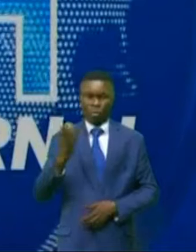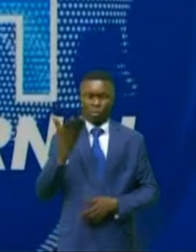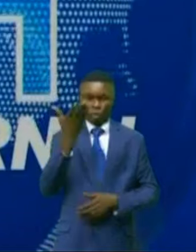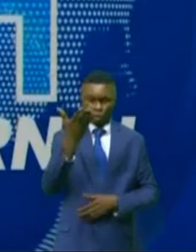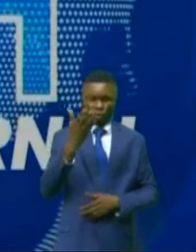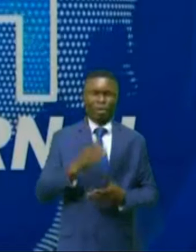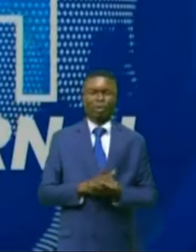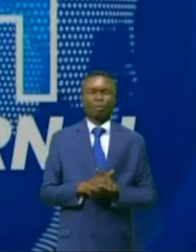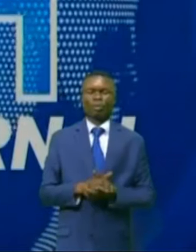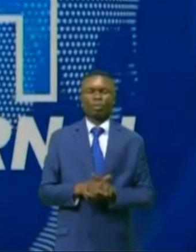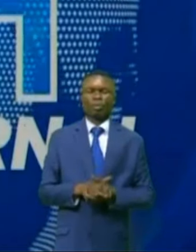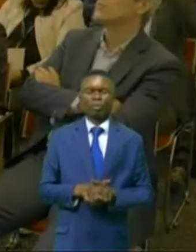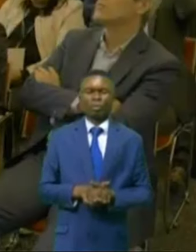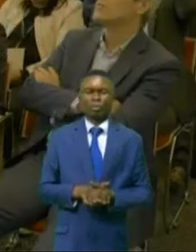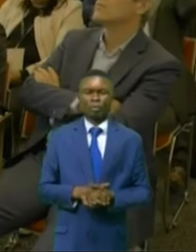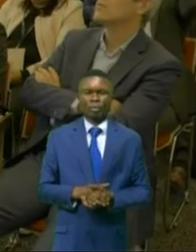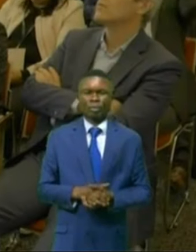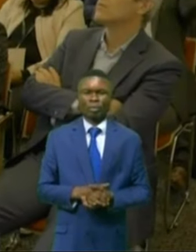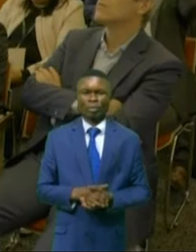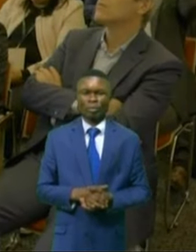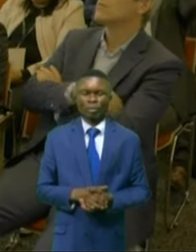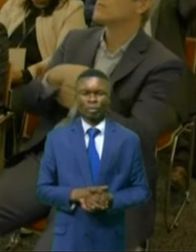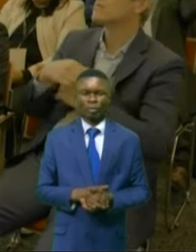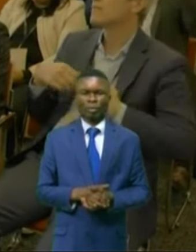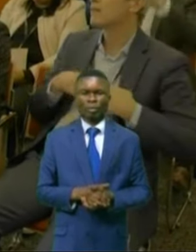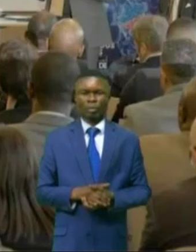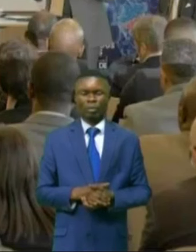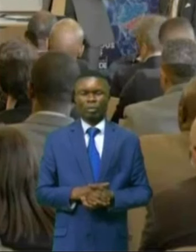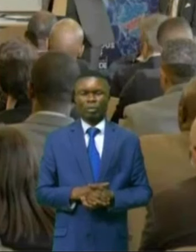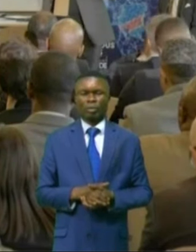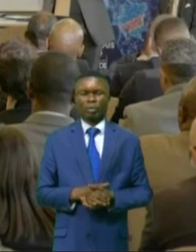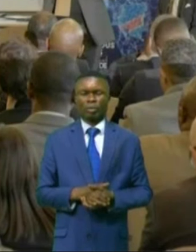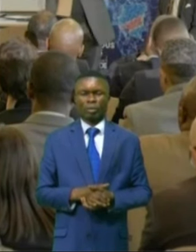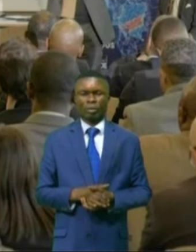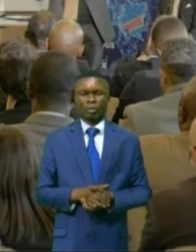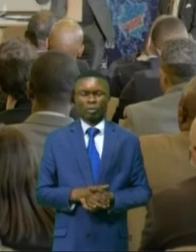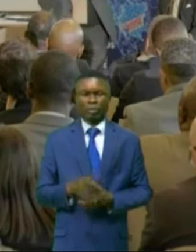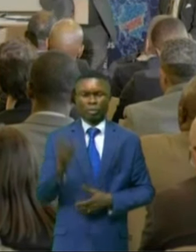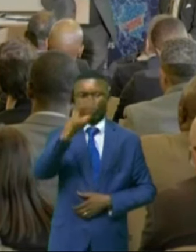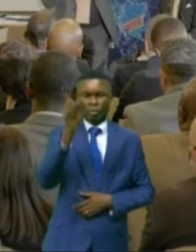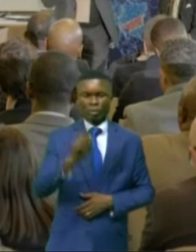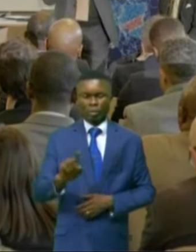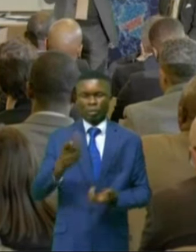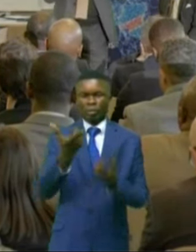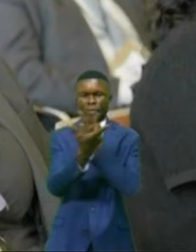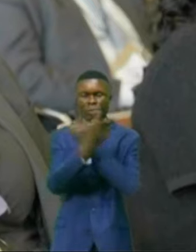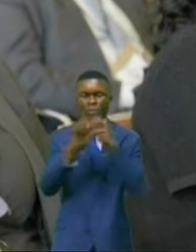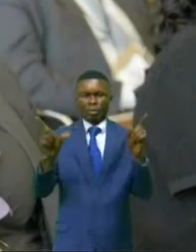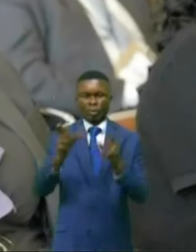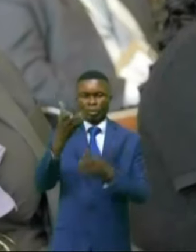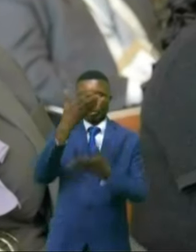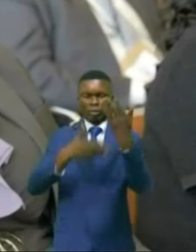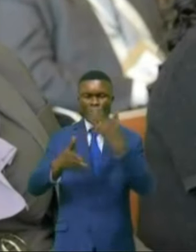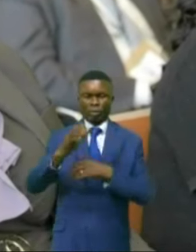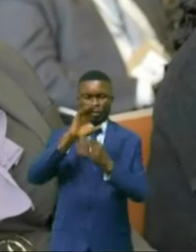Mukwi pour ce reportage. Une place de choix au cœur du marché de la zone de libre-échange continentale, l'ambition est bien nourrie. Un